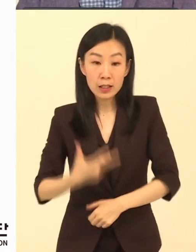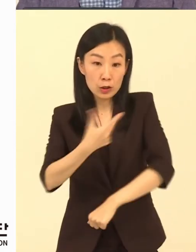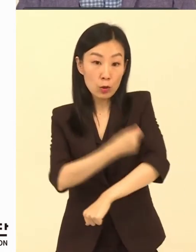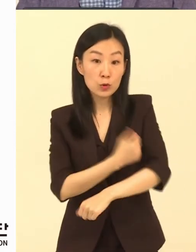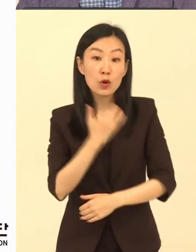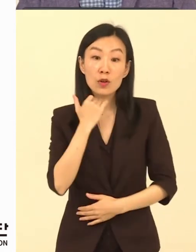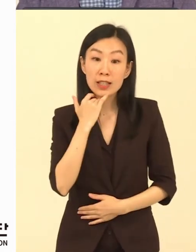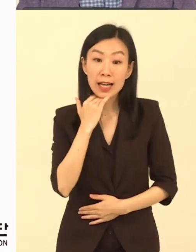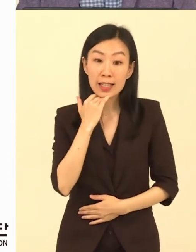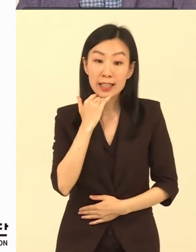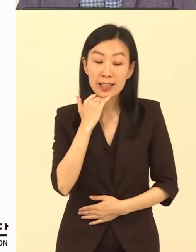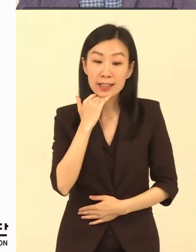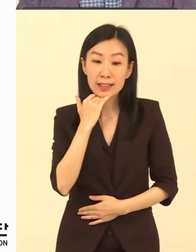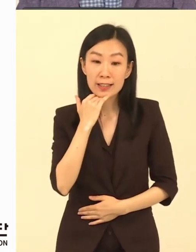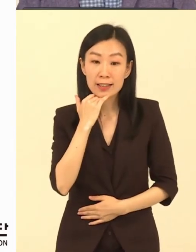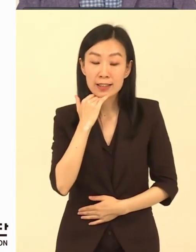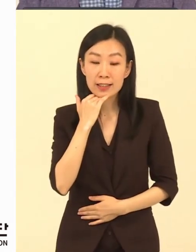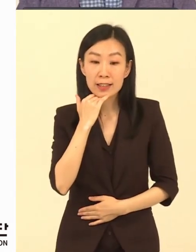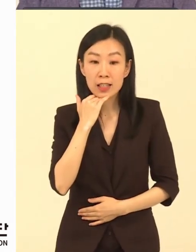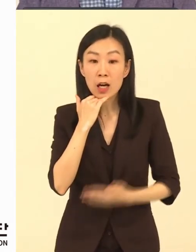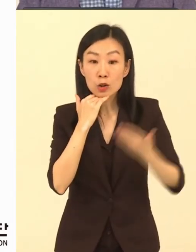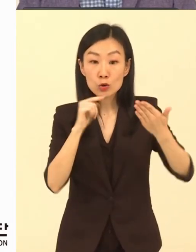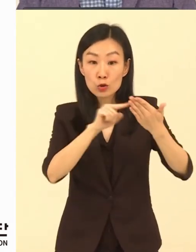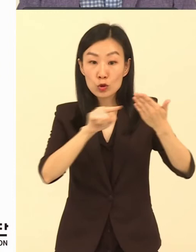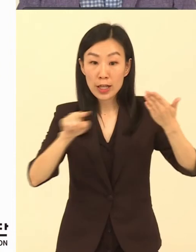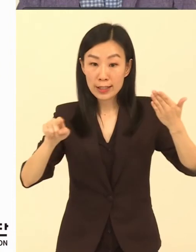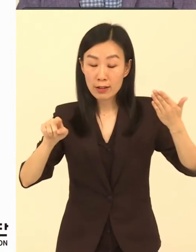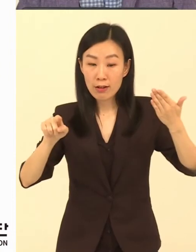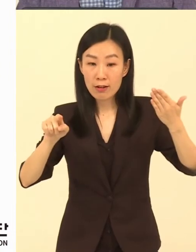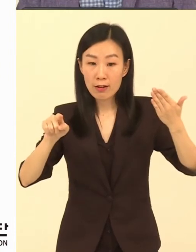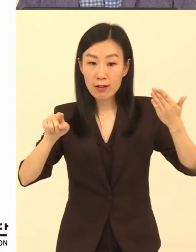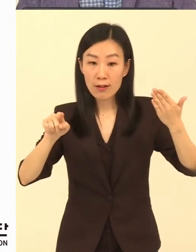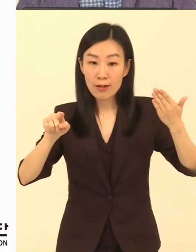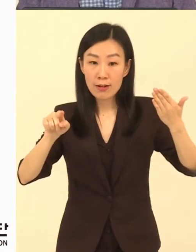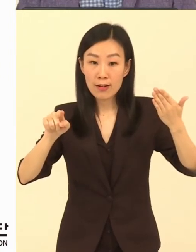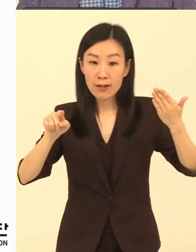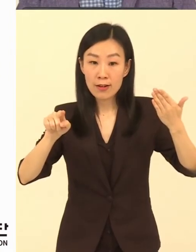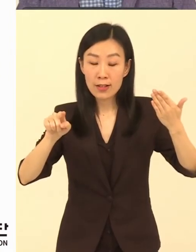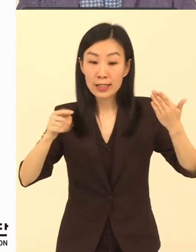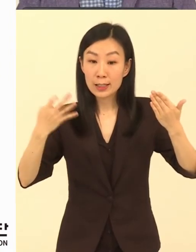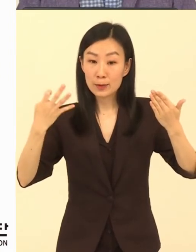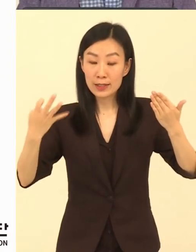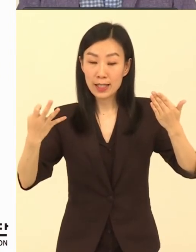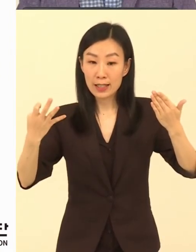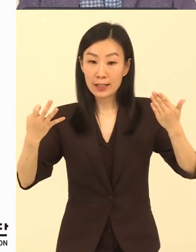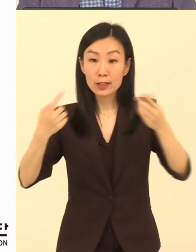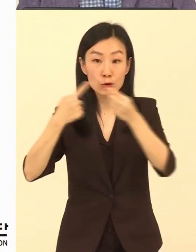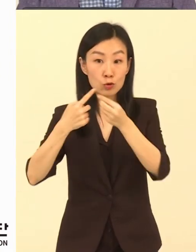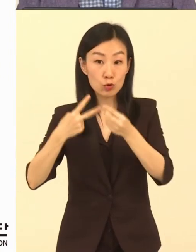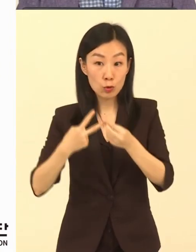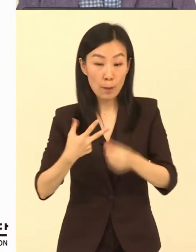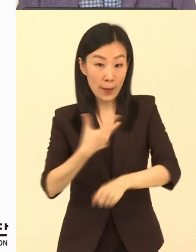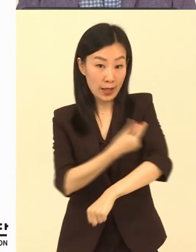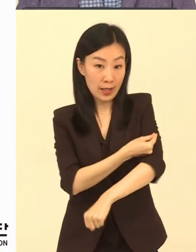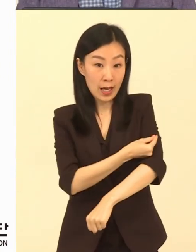연령은 만 9세에서 14세는 2회 접종으로 가능합니다.